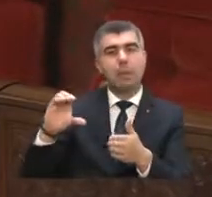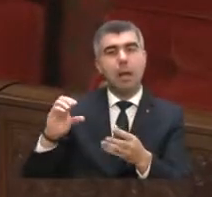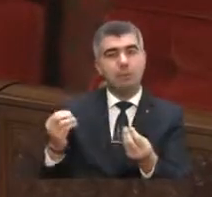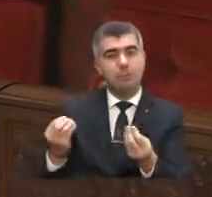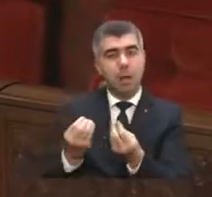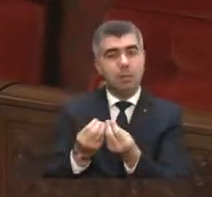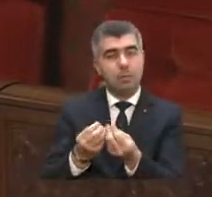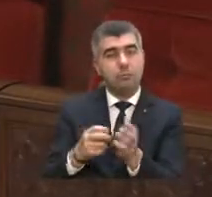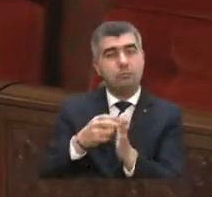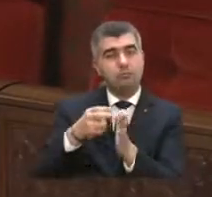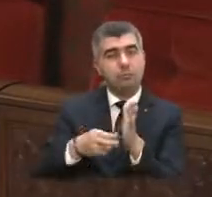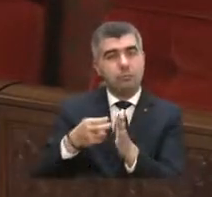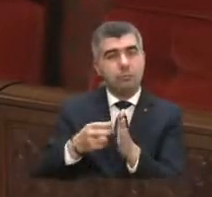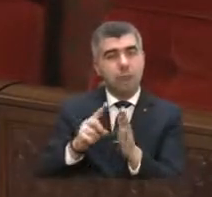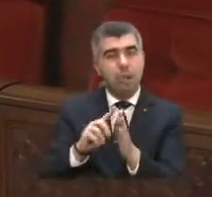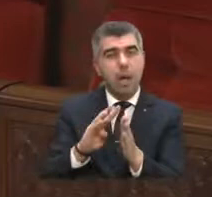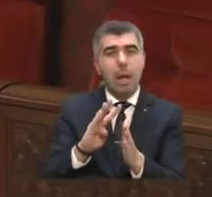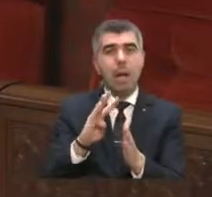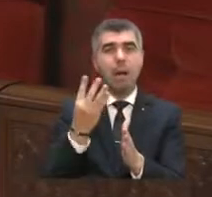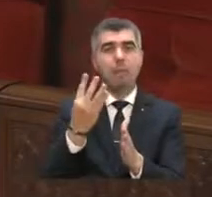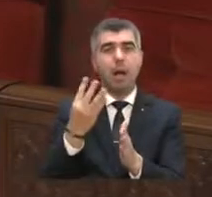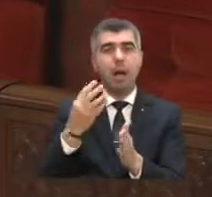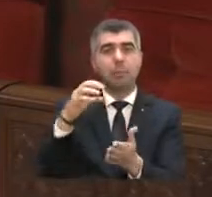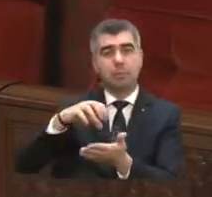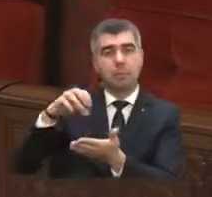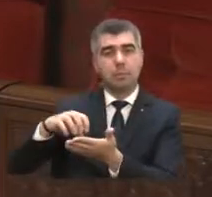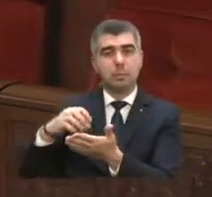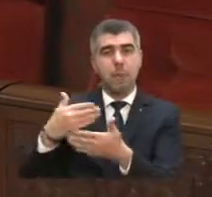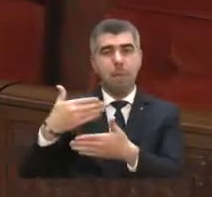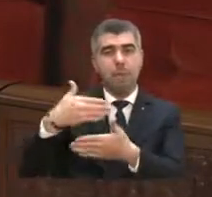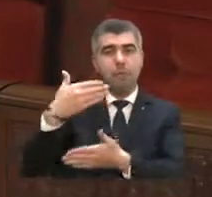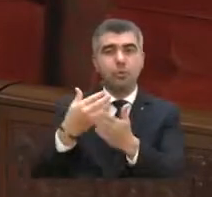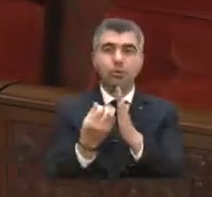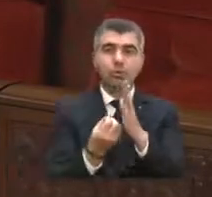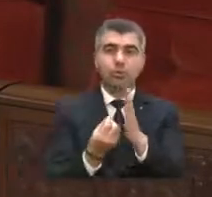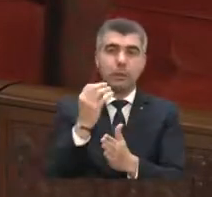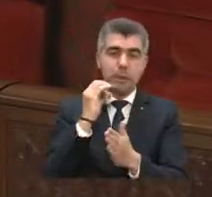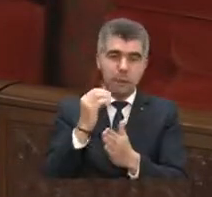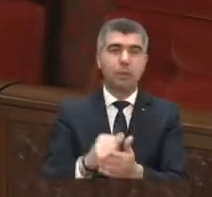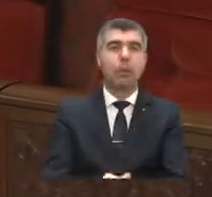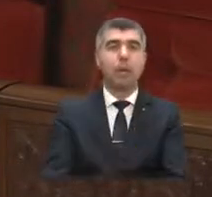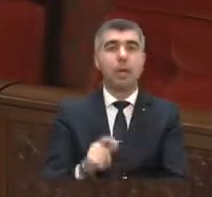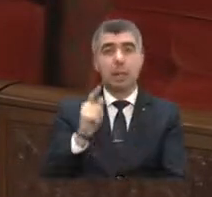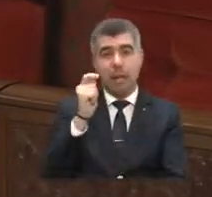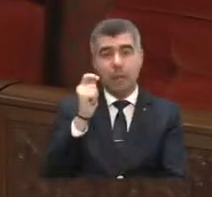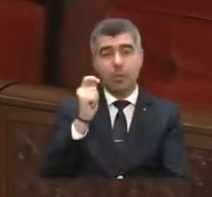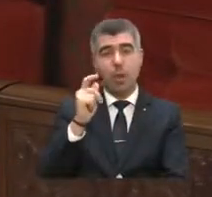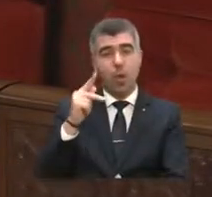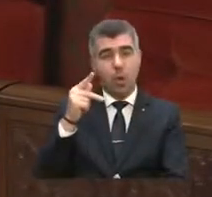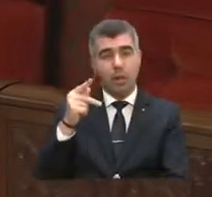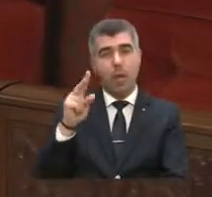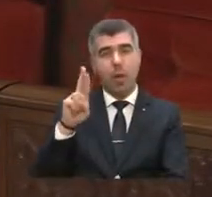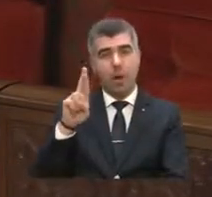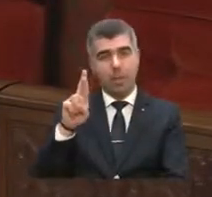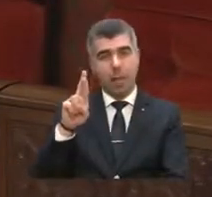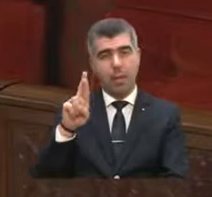المكتب ببناء 4 محطات للقطار من الجيل الجديد، وهي طنجة والقنيطرة والرباط